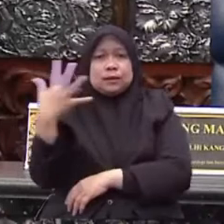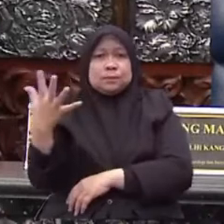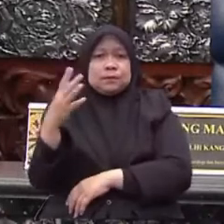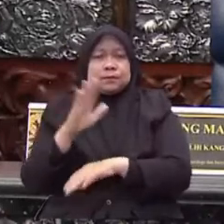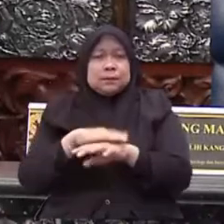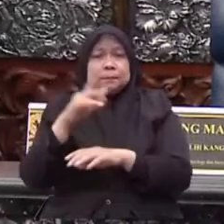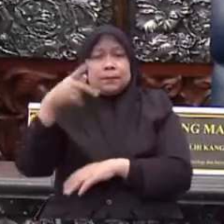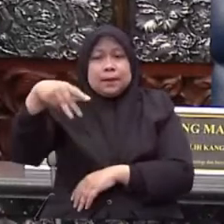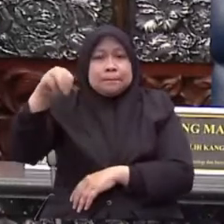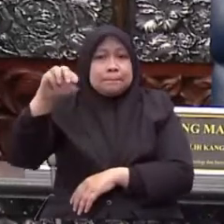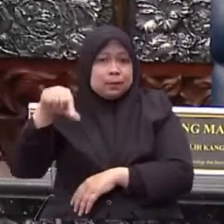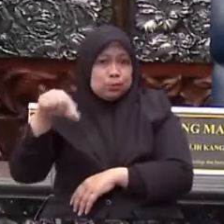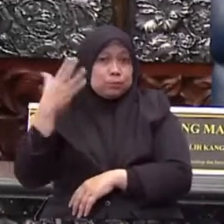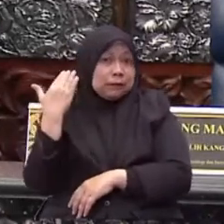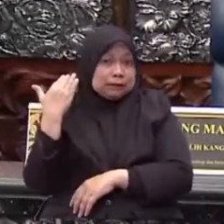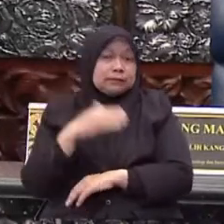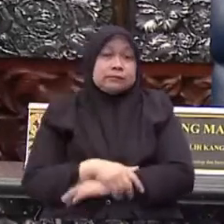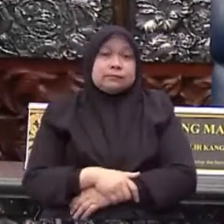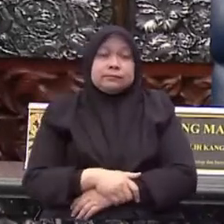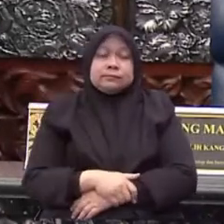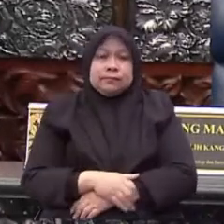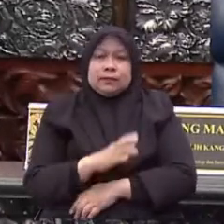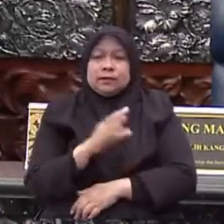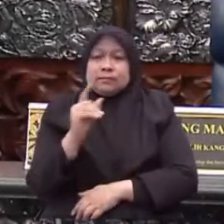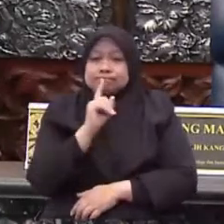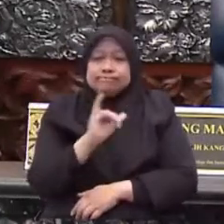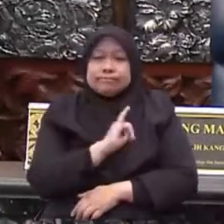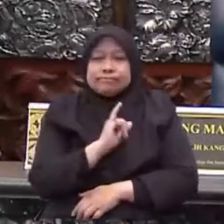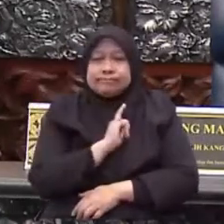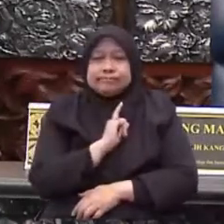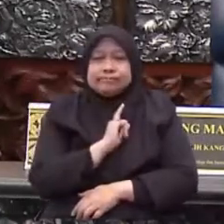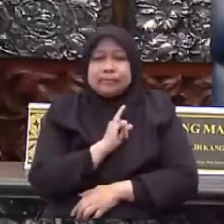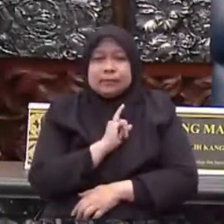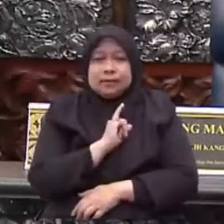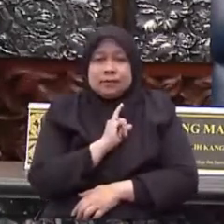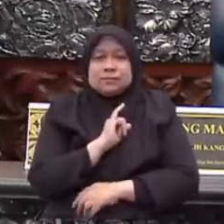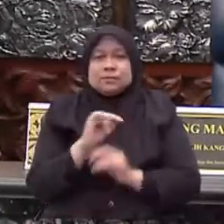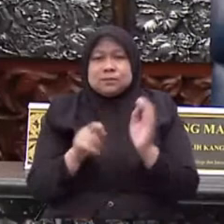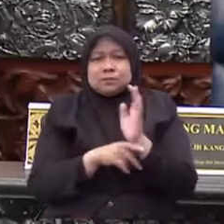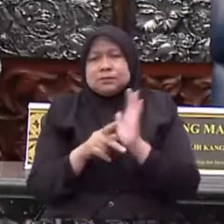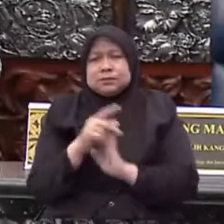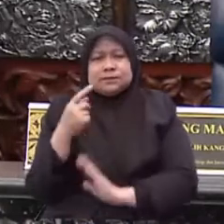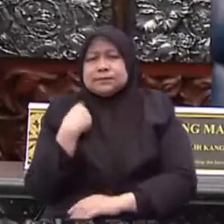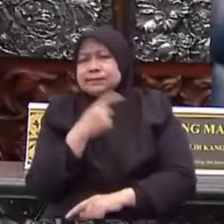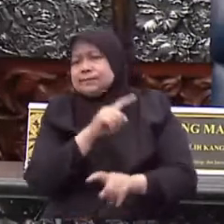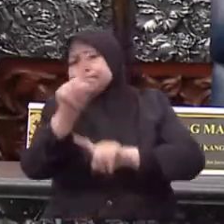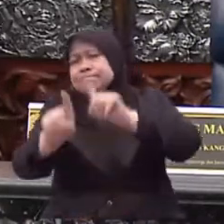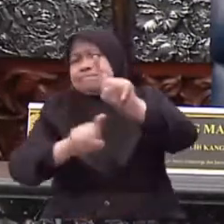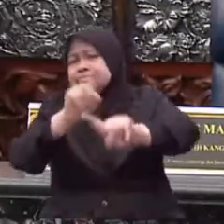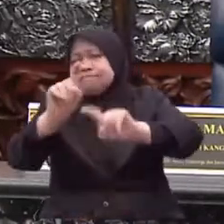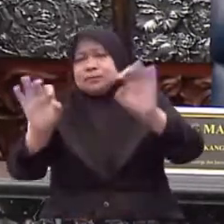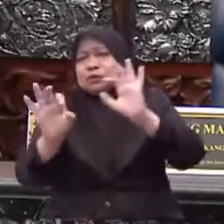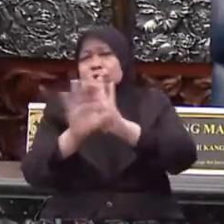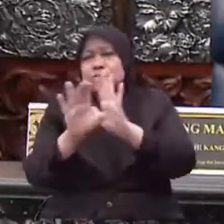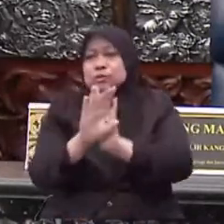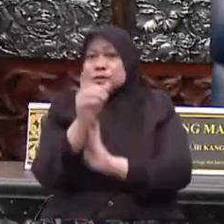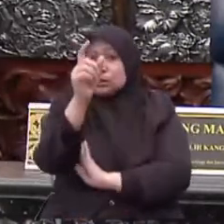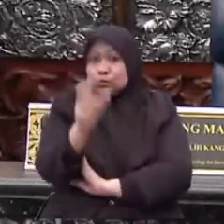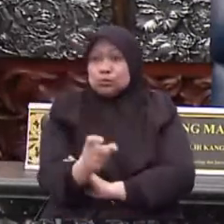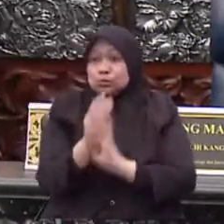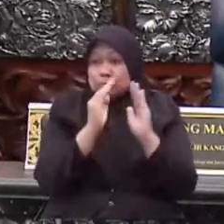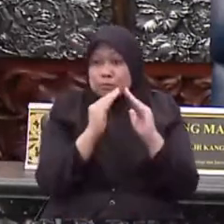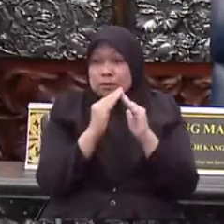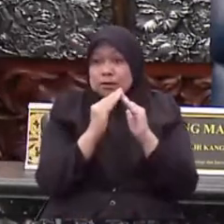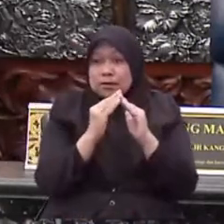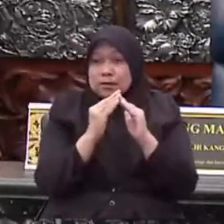meiq tempo hari dan bagi saya Ini satu kali yang prinsipnya kita tidak persoalkan ya kalau satu rumah itu